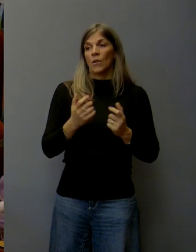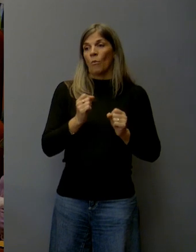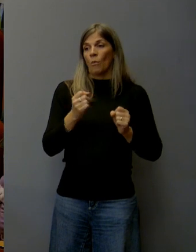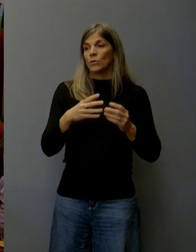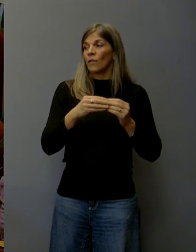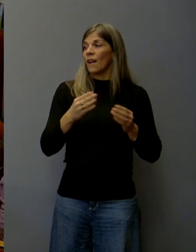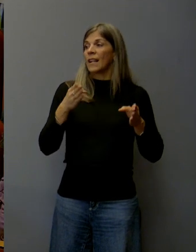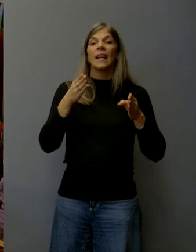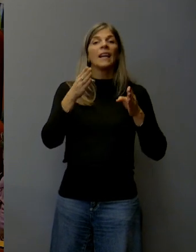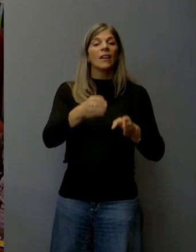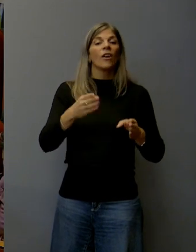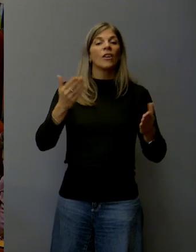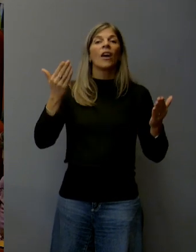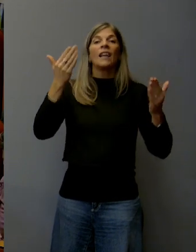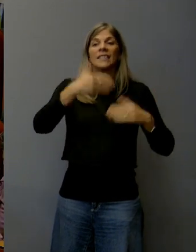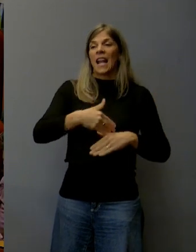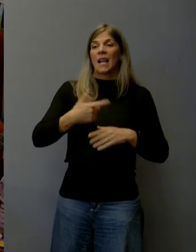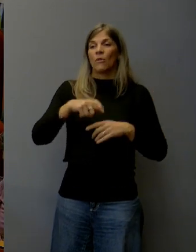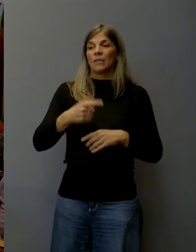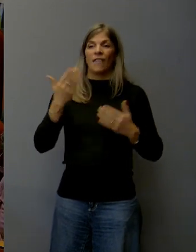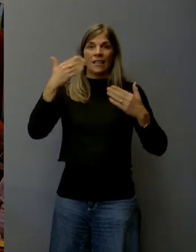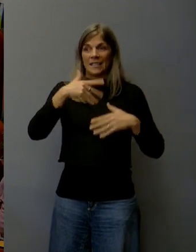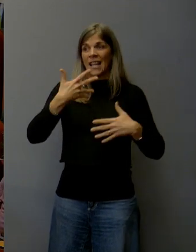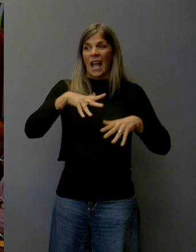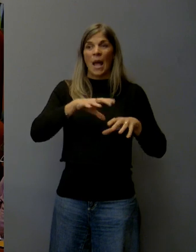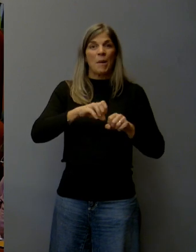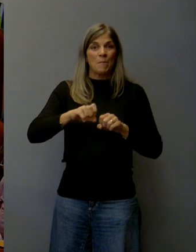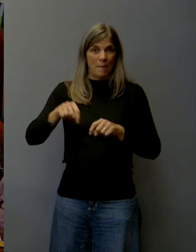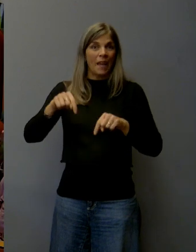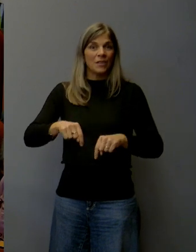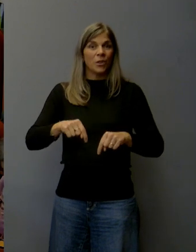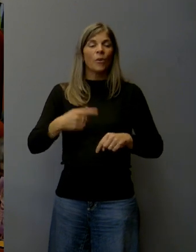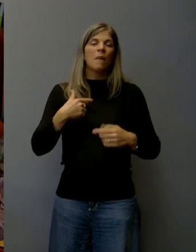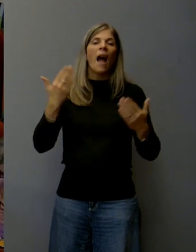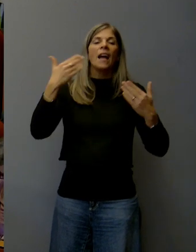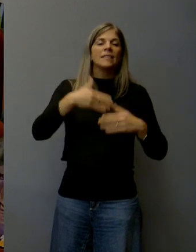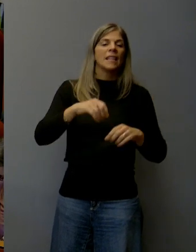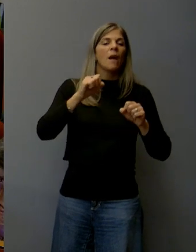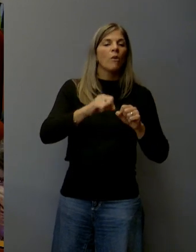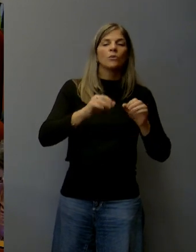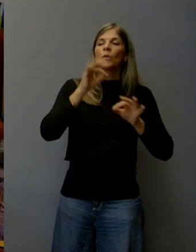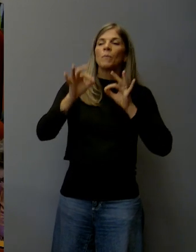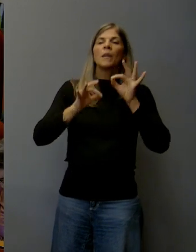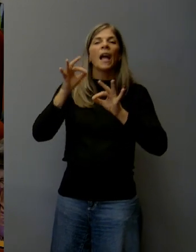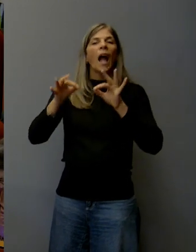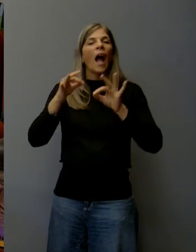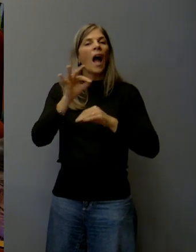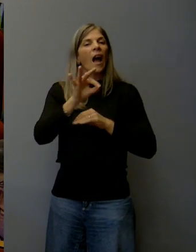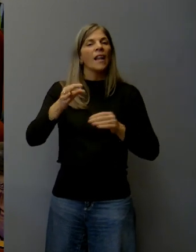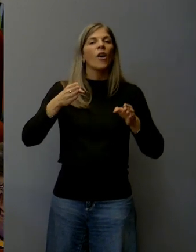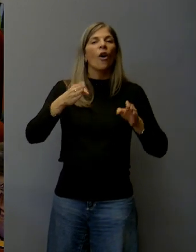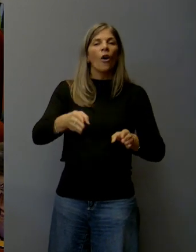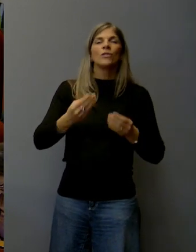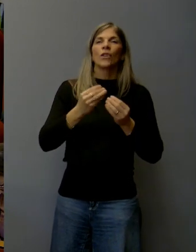perché la sera Spesso siamo impegnati qui però alla sera posso spiegare magari in qualche corso e che la